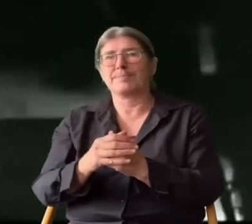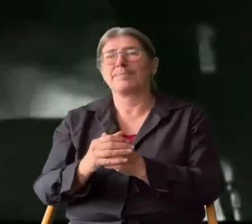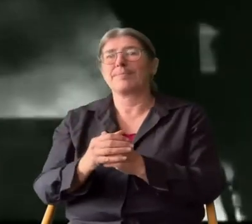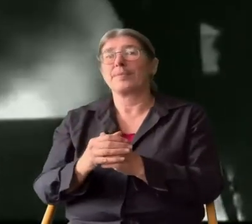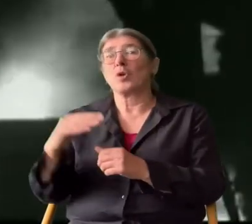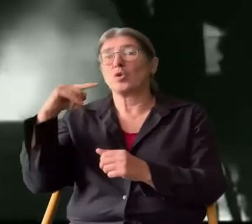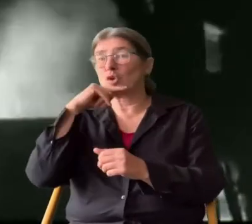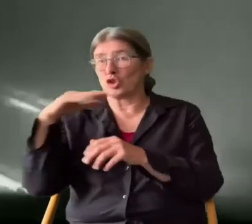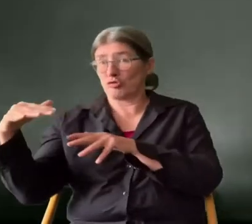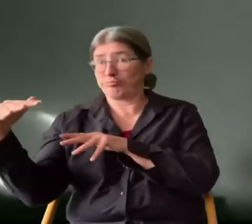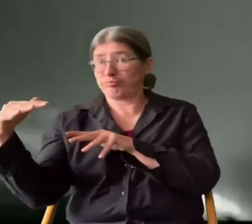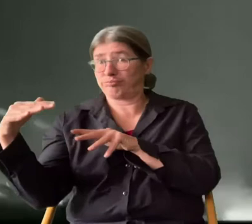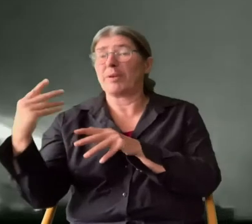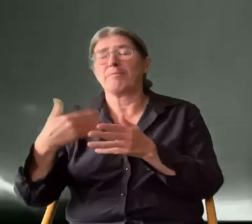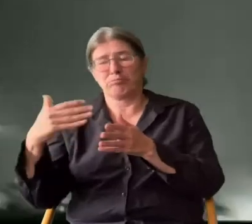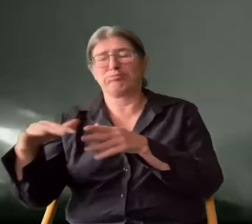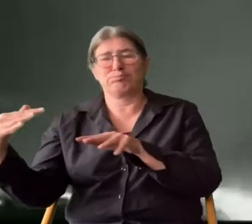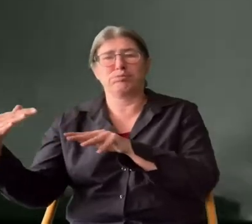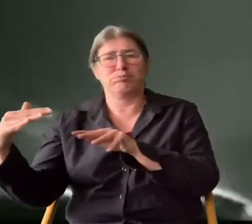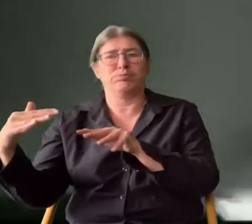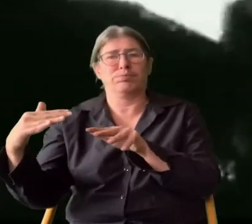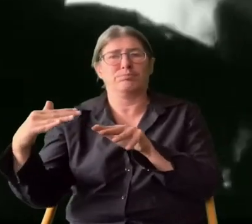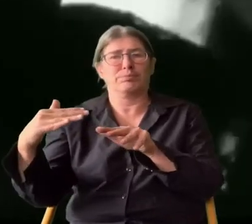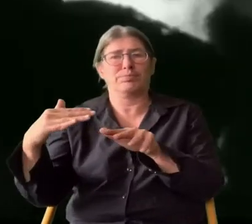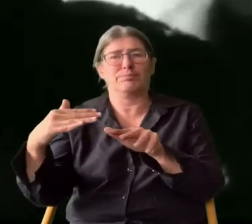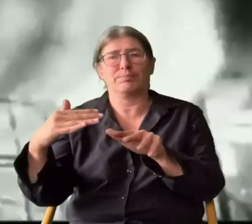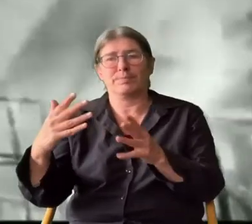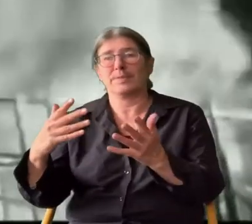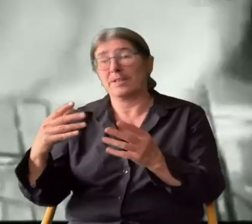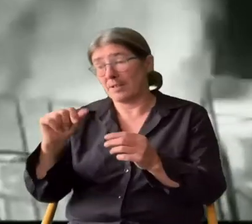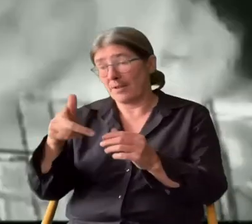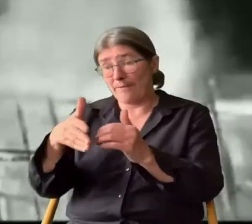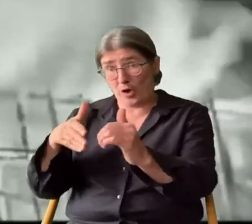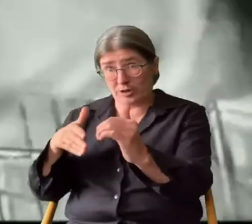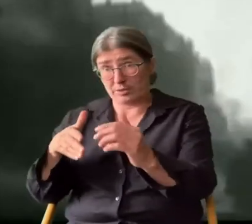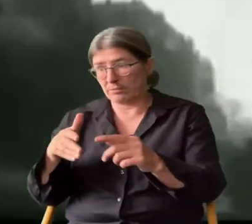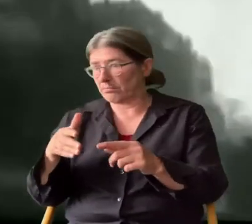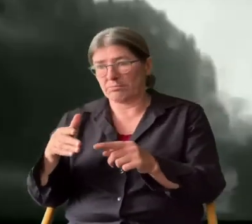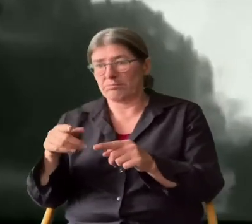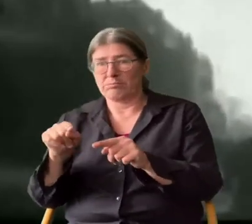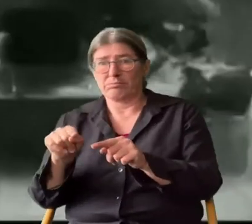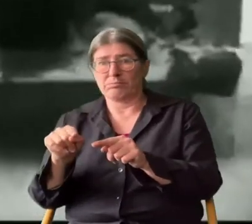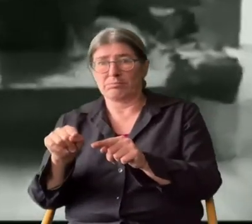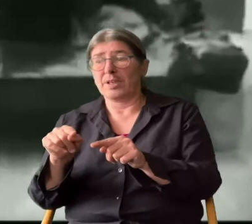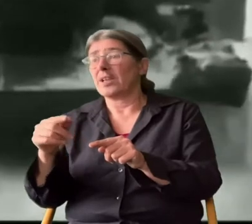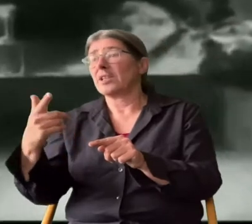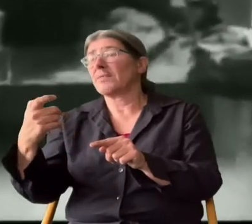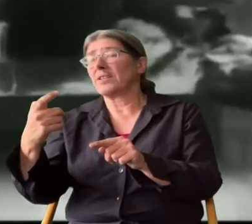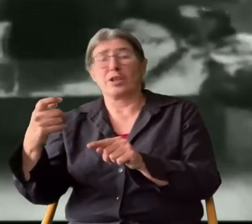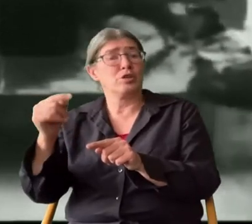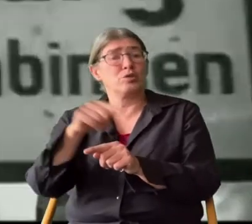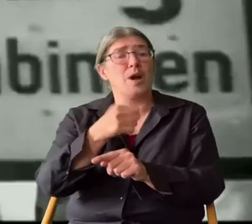Die sowjetischen Truppen marschieren unaufhaltsam vorwärts. In manchen Frontabschnitten sind sie der Wehrmacht